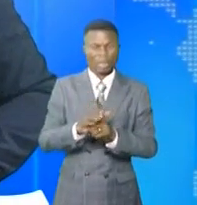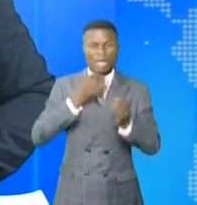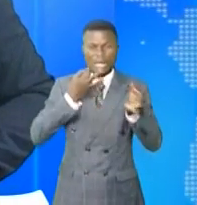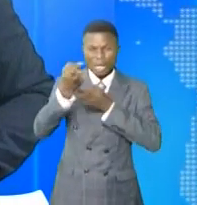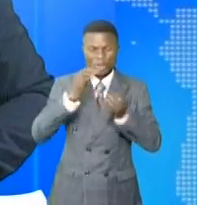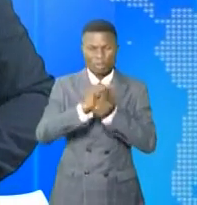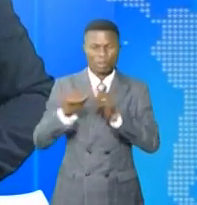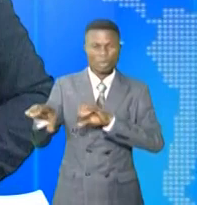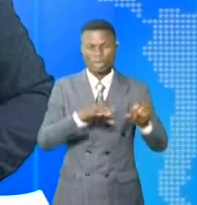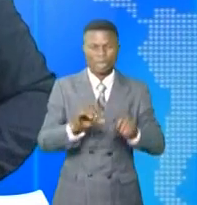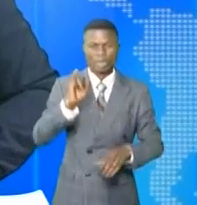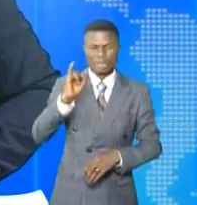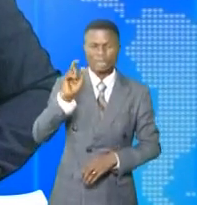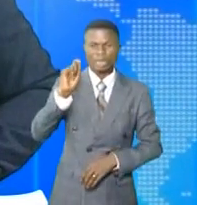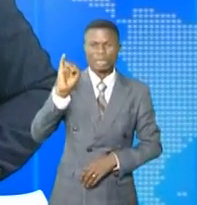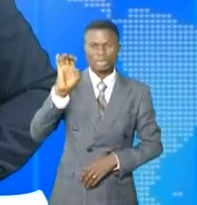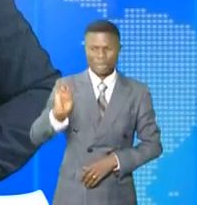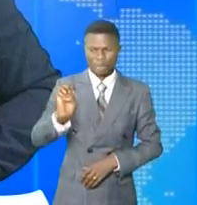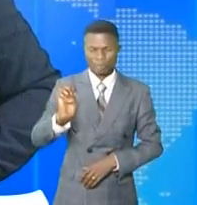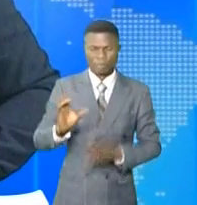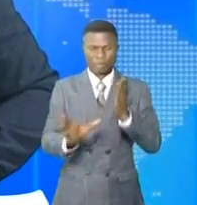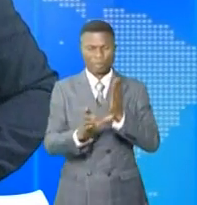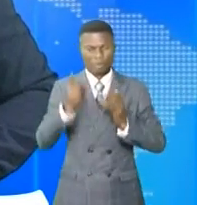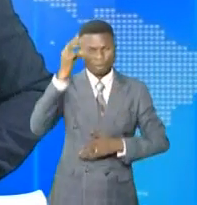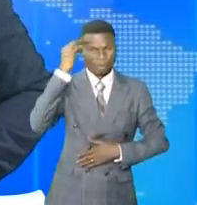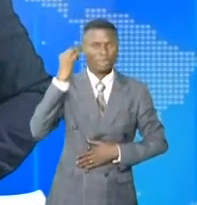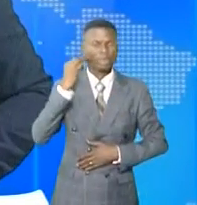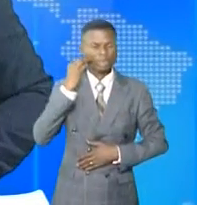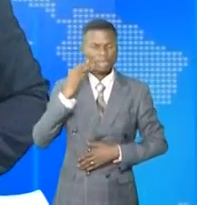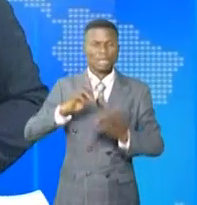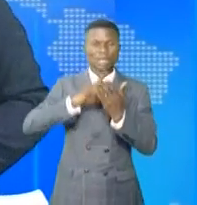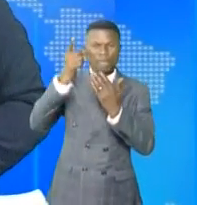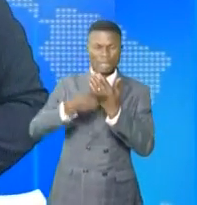sur les activités de l'ITIE. C'est la vice-première ministre, ministre du